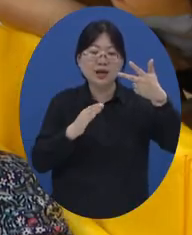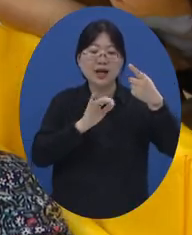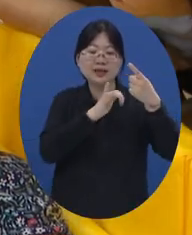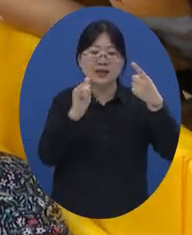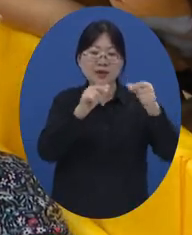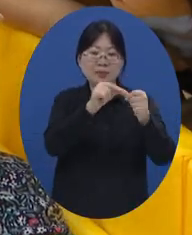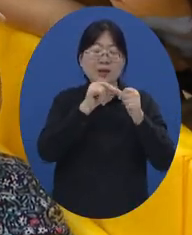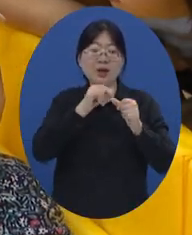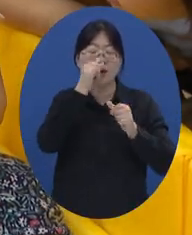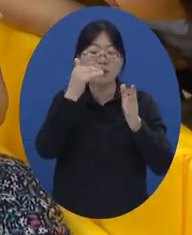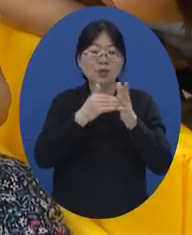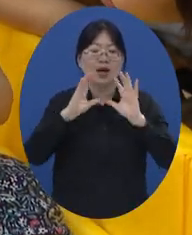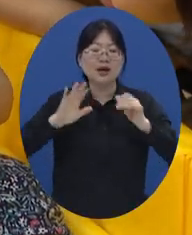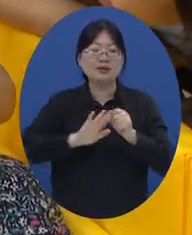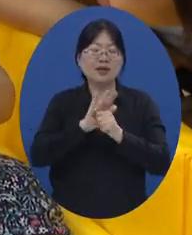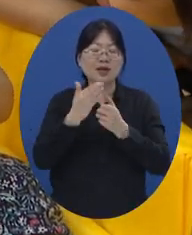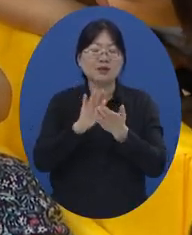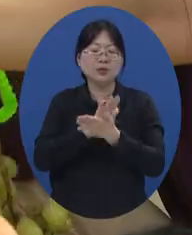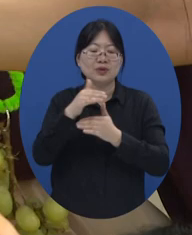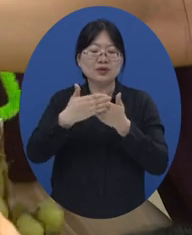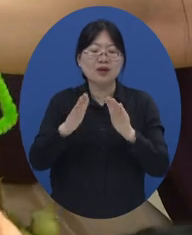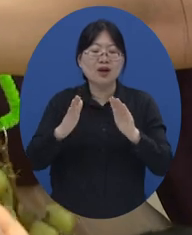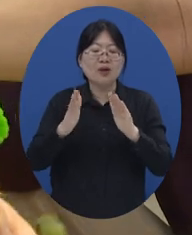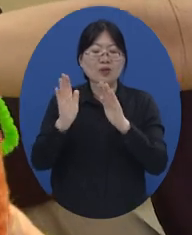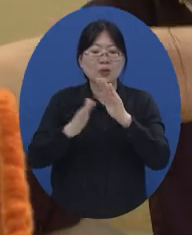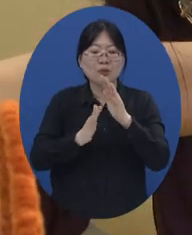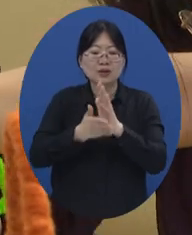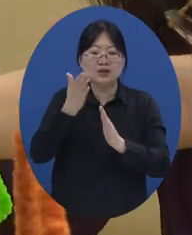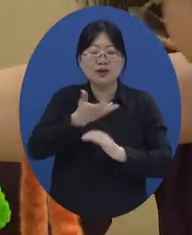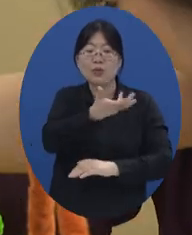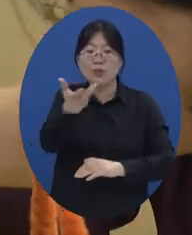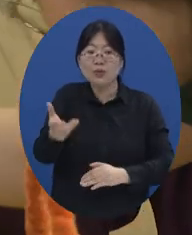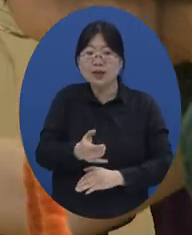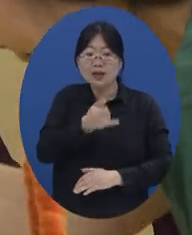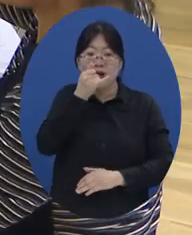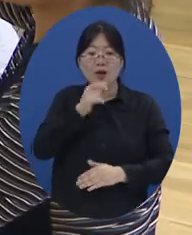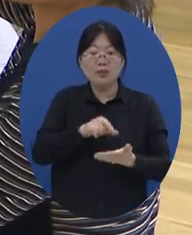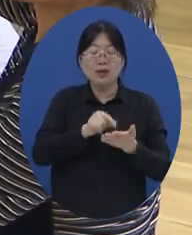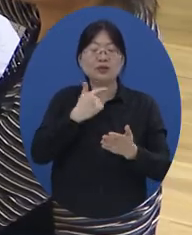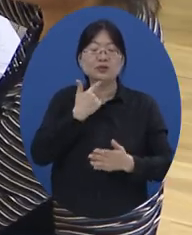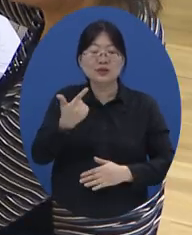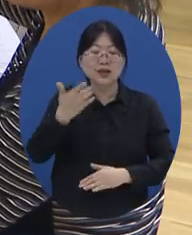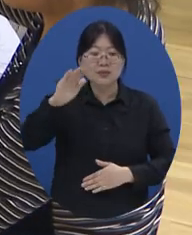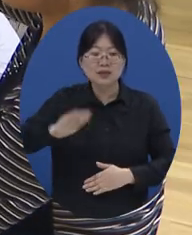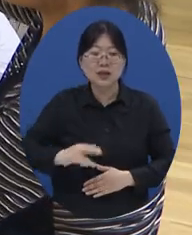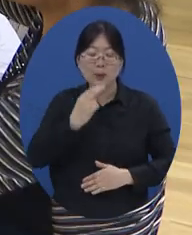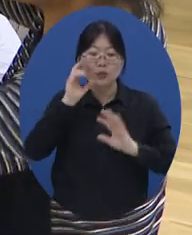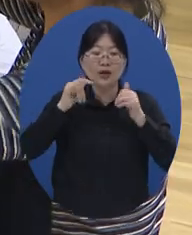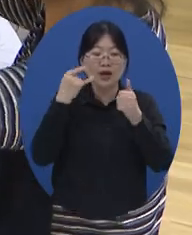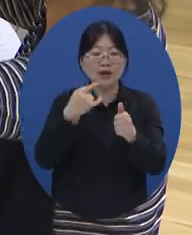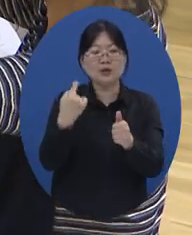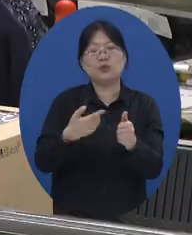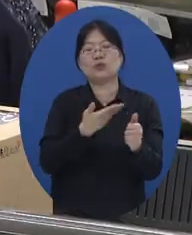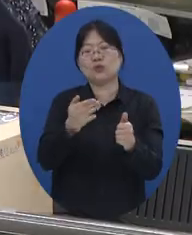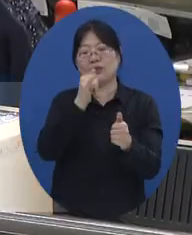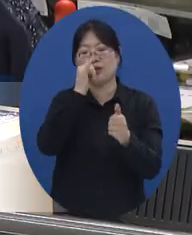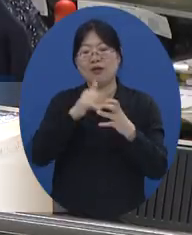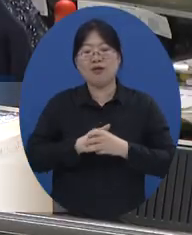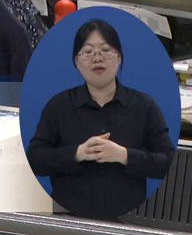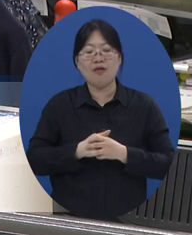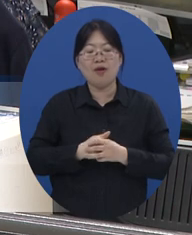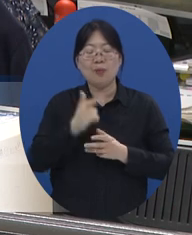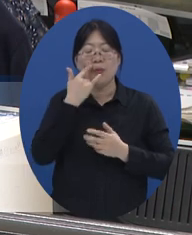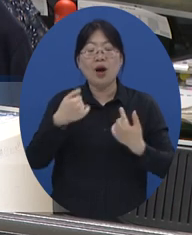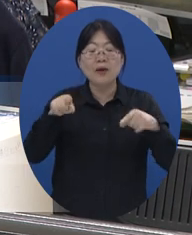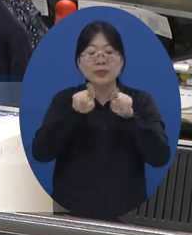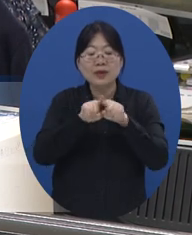명씩 자리하고 아이사랑 놀이터 등 공공 실내 놀이시설을 순회하며 만 6세 미만의 영유아를 대상으로 교육합니다. 부모들과 함께